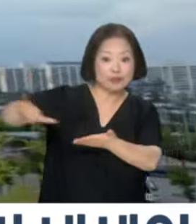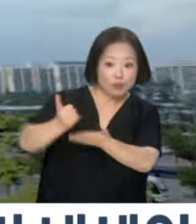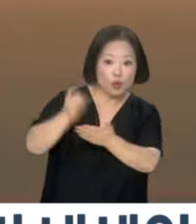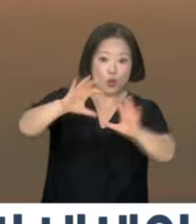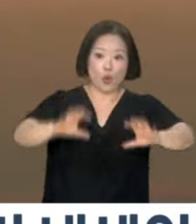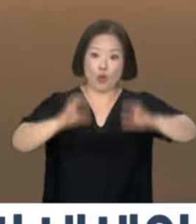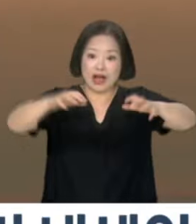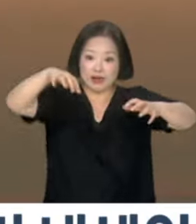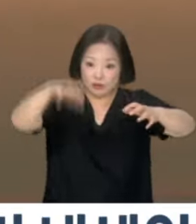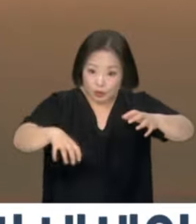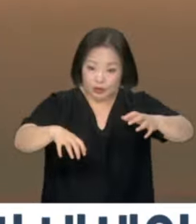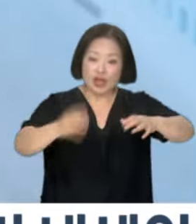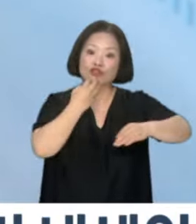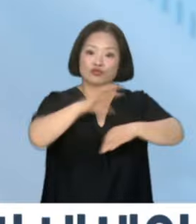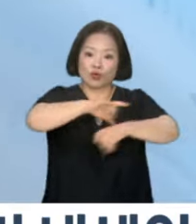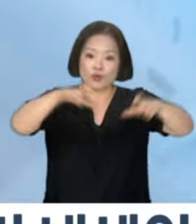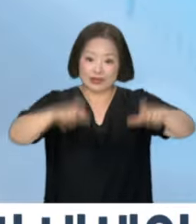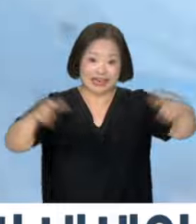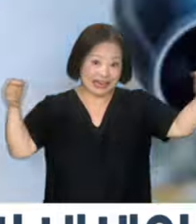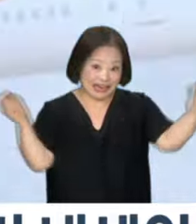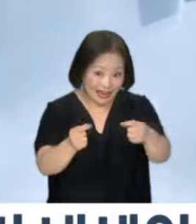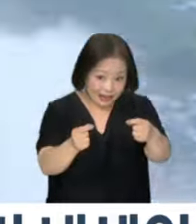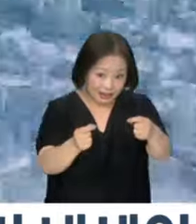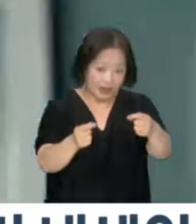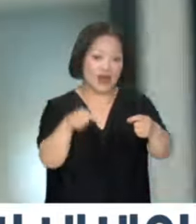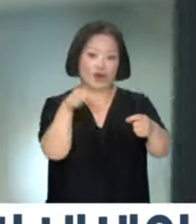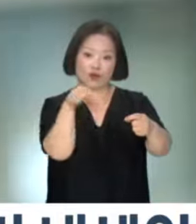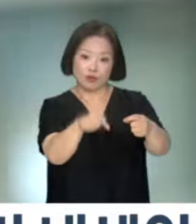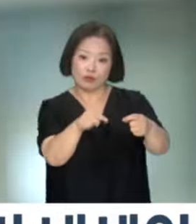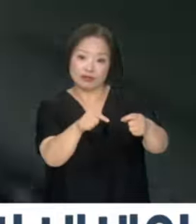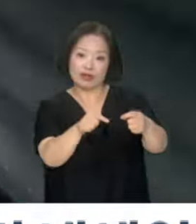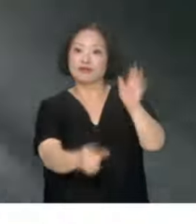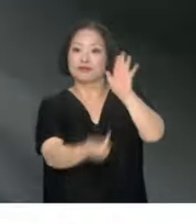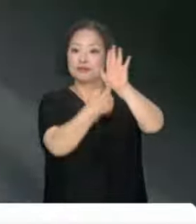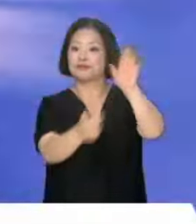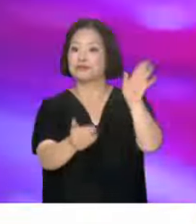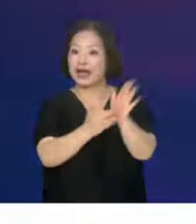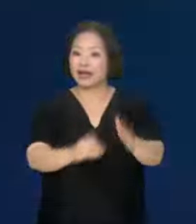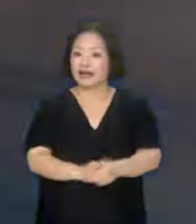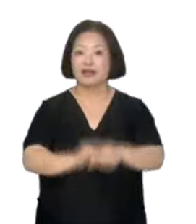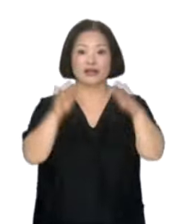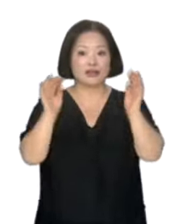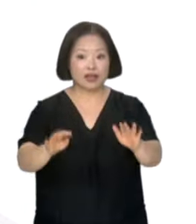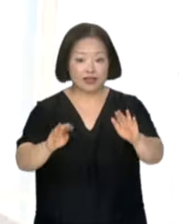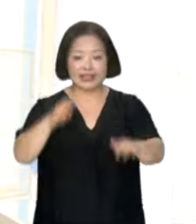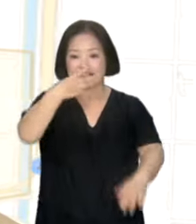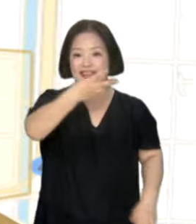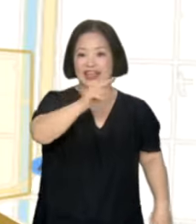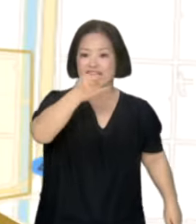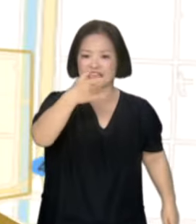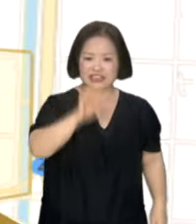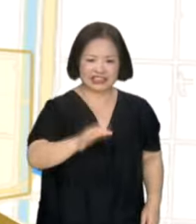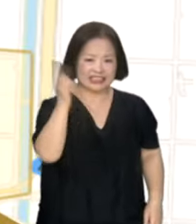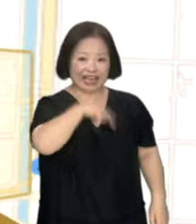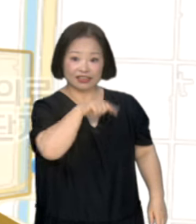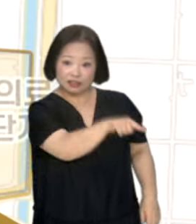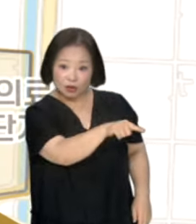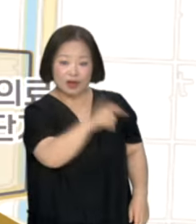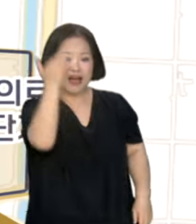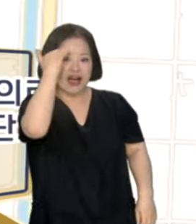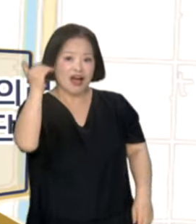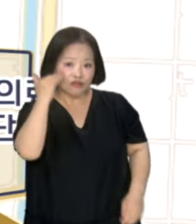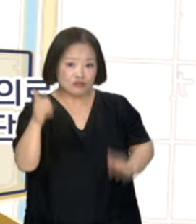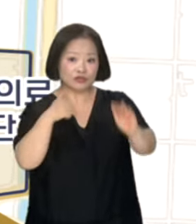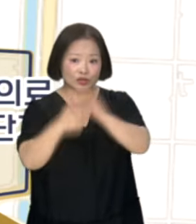공은 물론 수도권과 가까운 입지 조건의 강점으로 내세웠습니다 특히 태의 단점으로 혔던 국내외